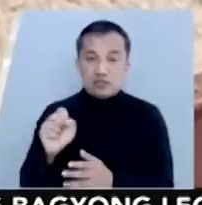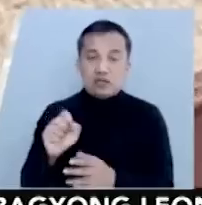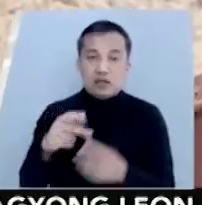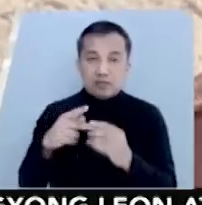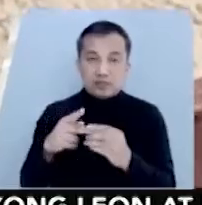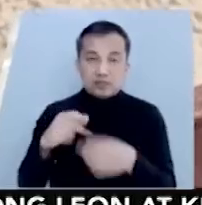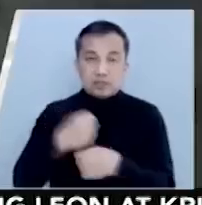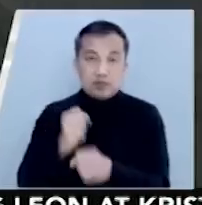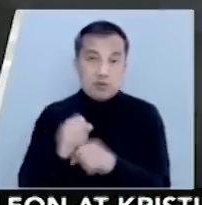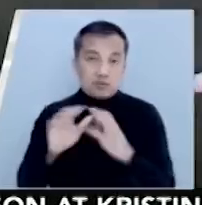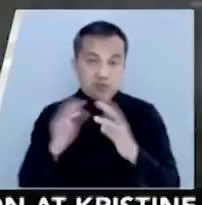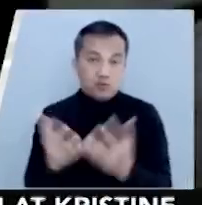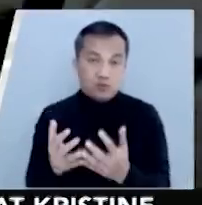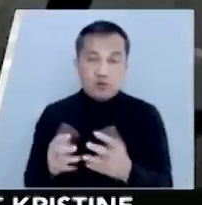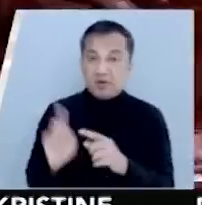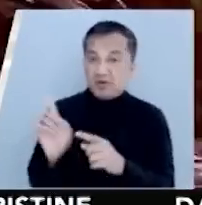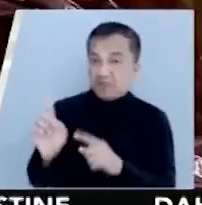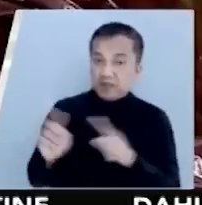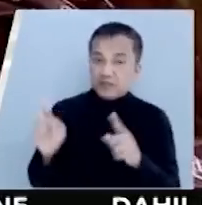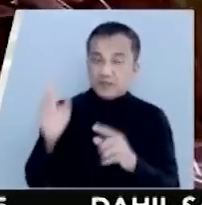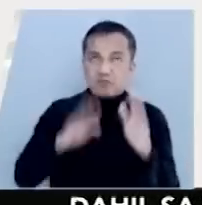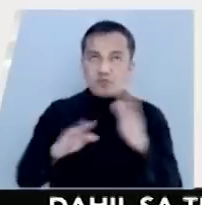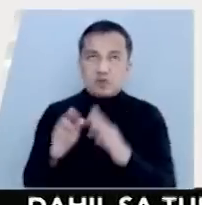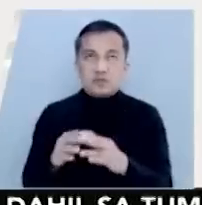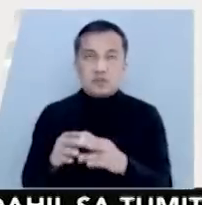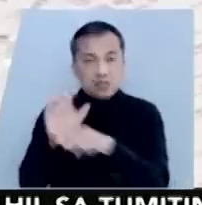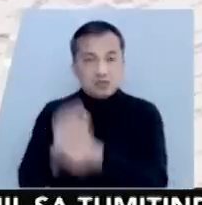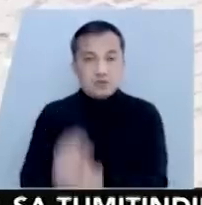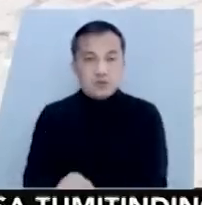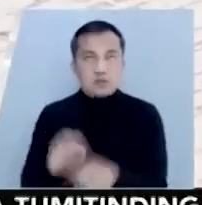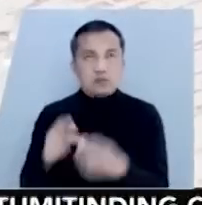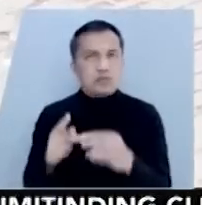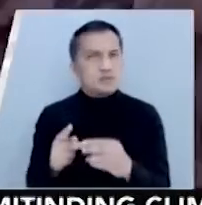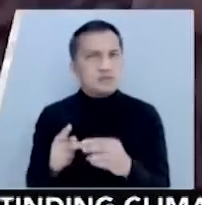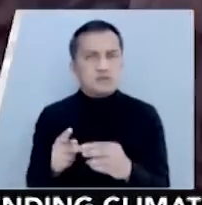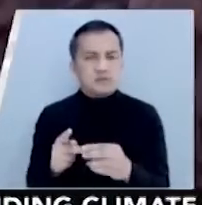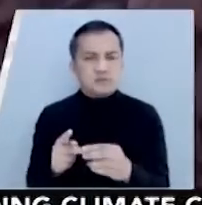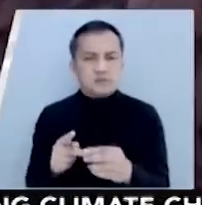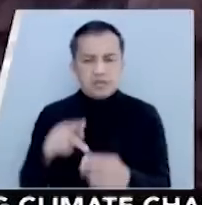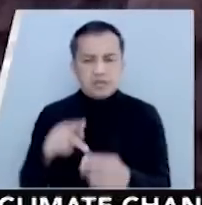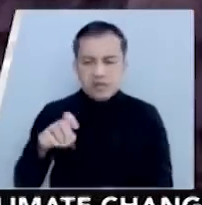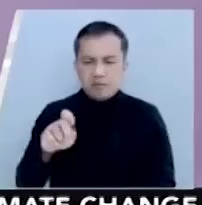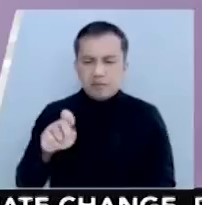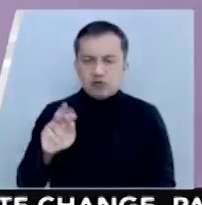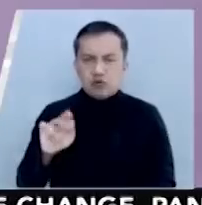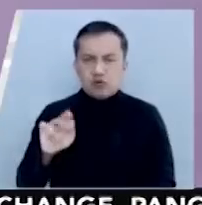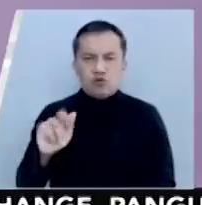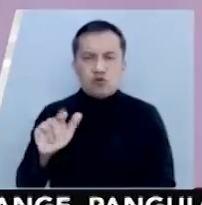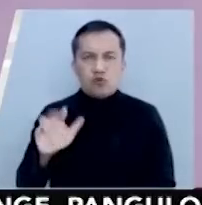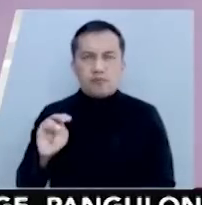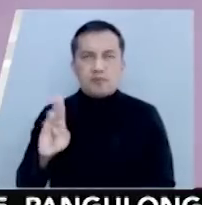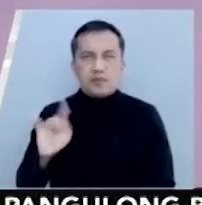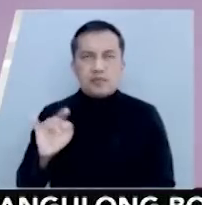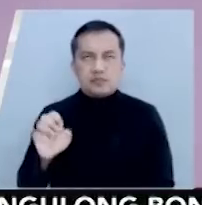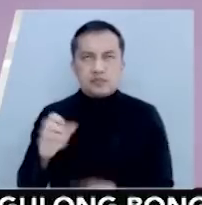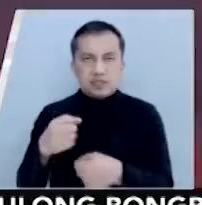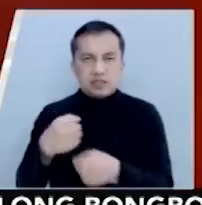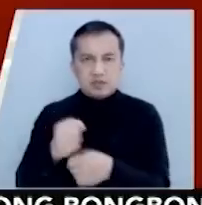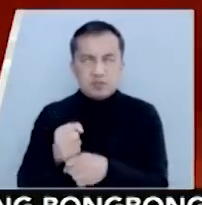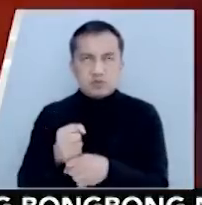Pero ang problema, ang nakagawian natin plastic, petroleum-based, o yung nabubuo sa pagsunog ng fossil